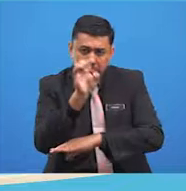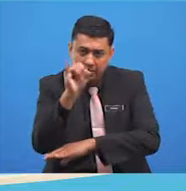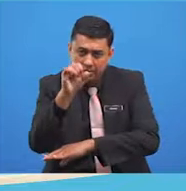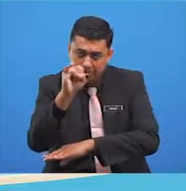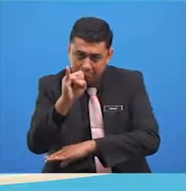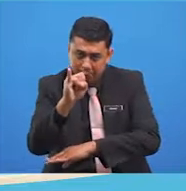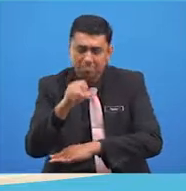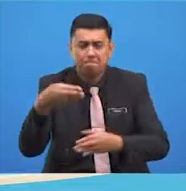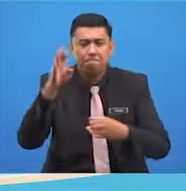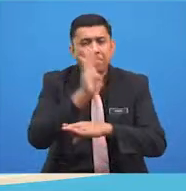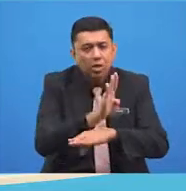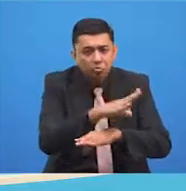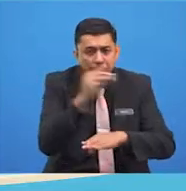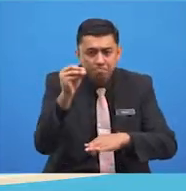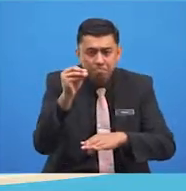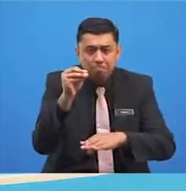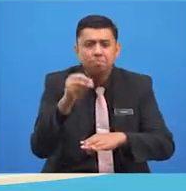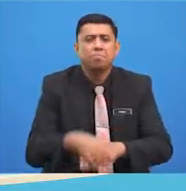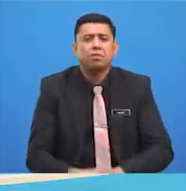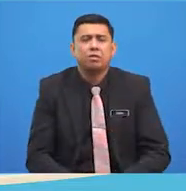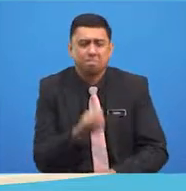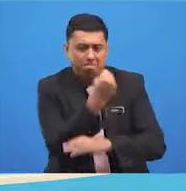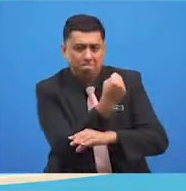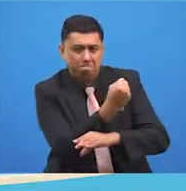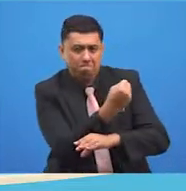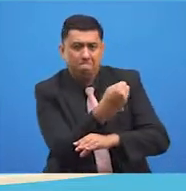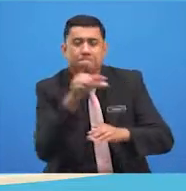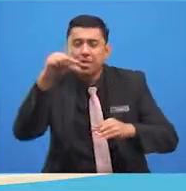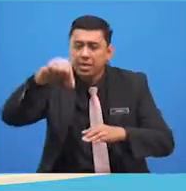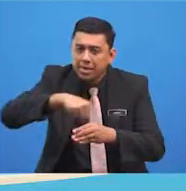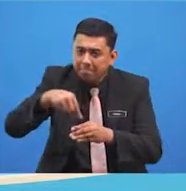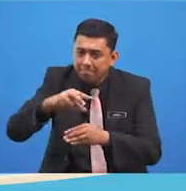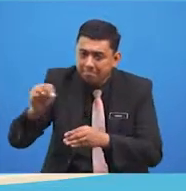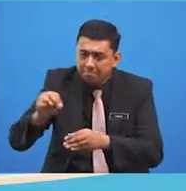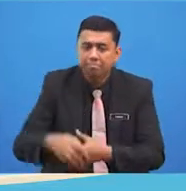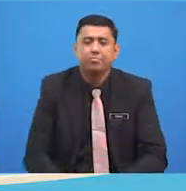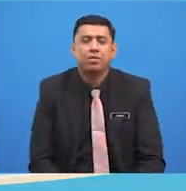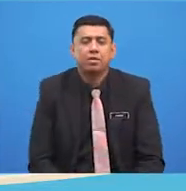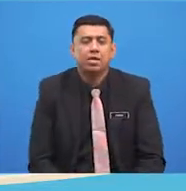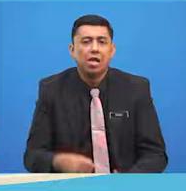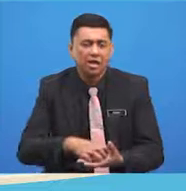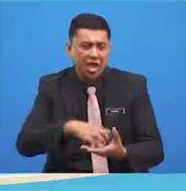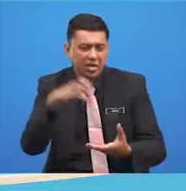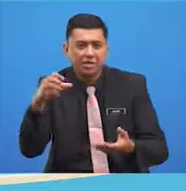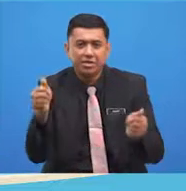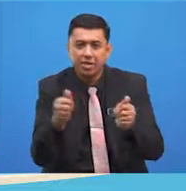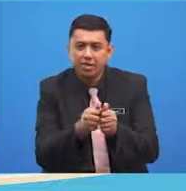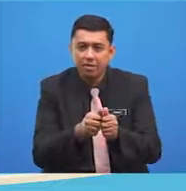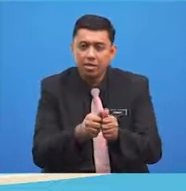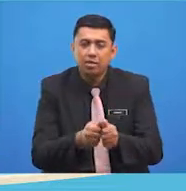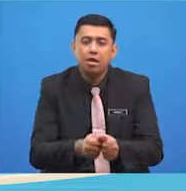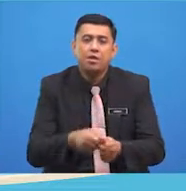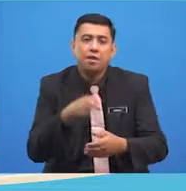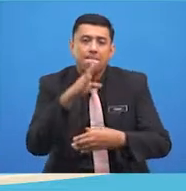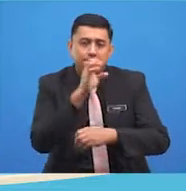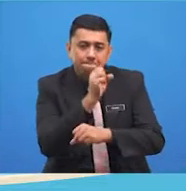galian yang mana logam besi boleh dihasilkan secara ekonomik. Biji besi biasanya amat kaya dengan